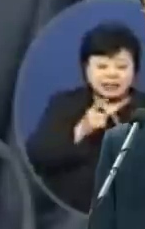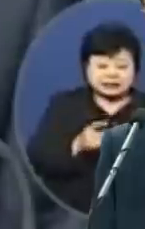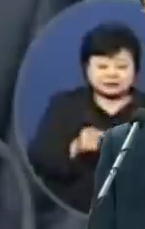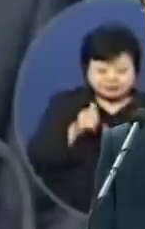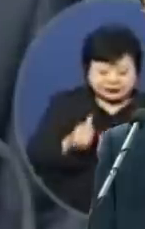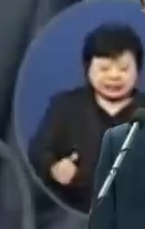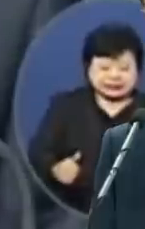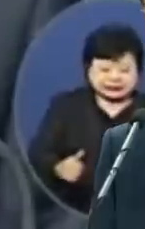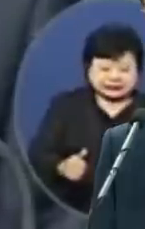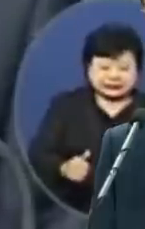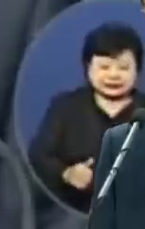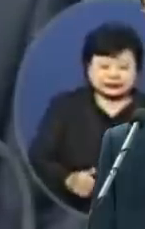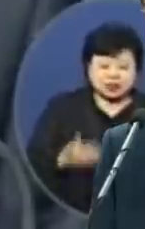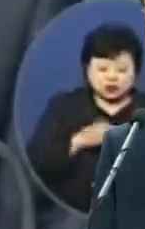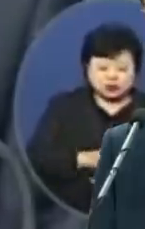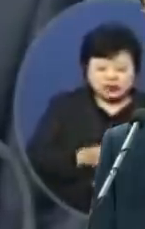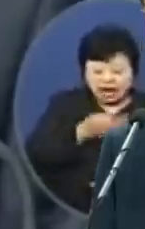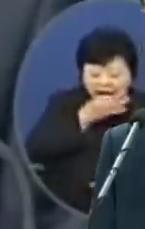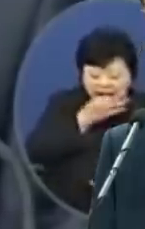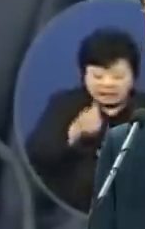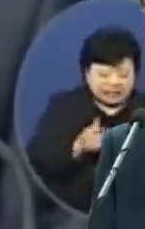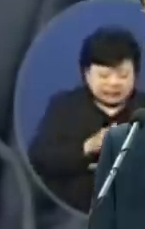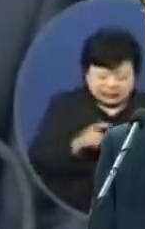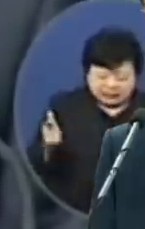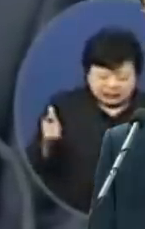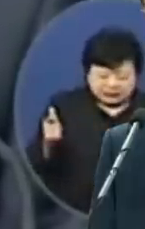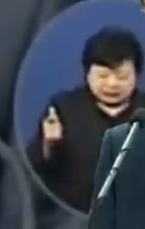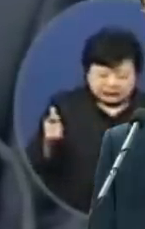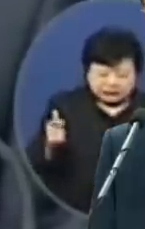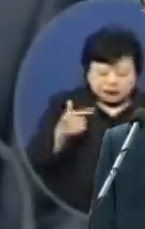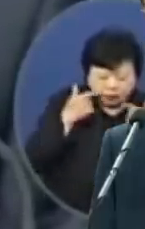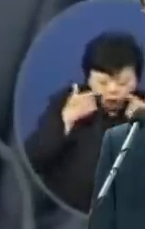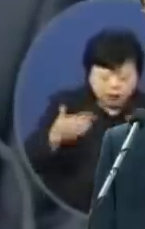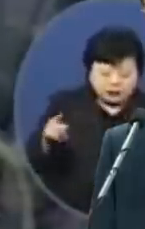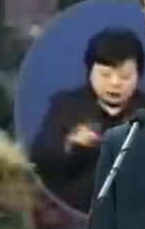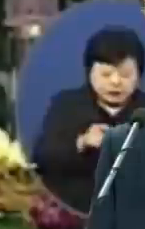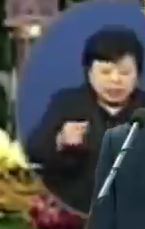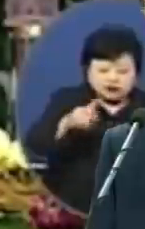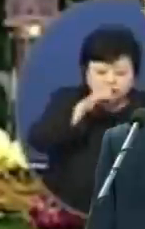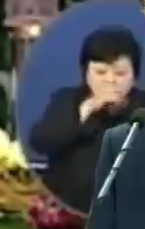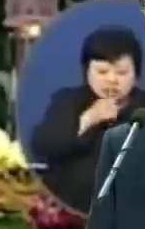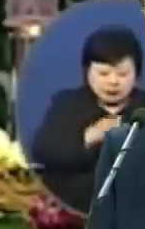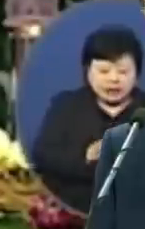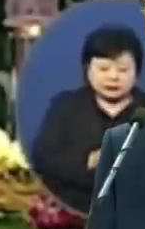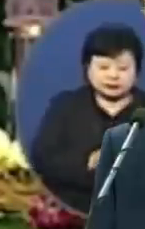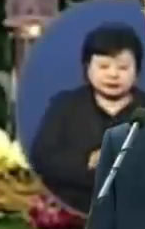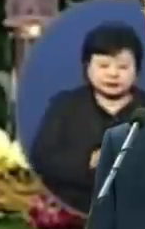따르지 육신의 정욕을 먼저 따르지 않는다는 확고한 믿음을 가지고 있었기 때문에